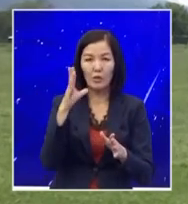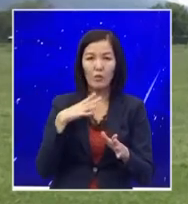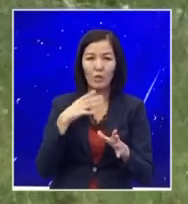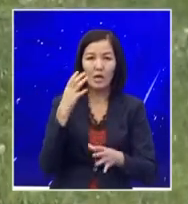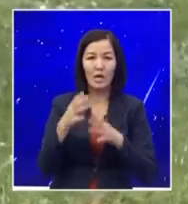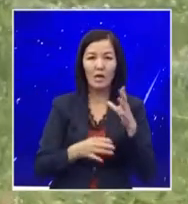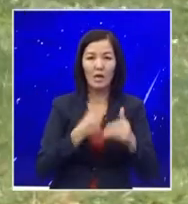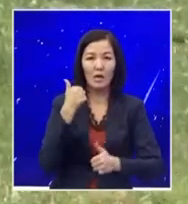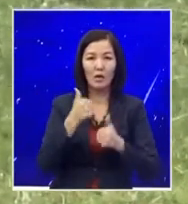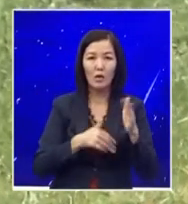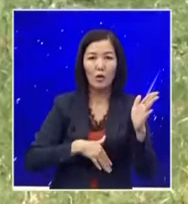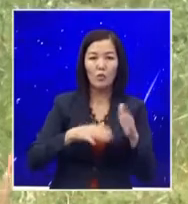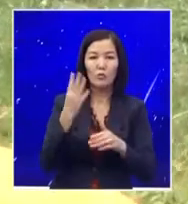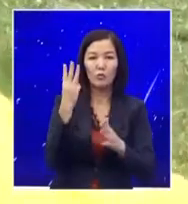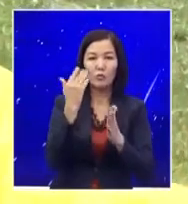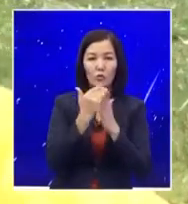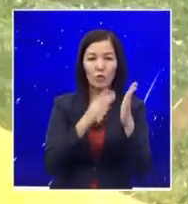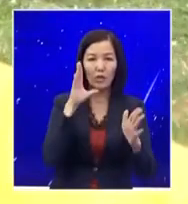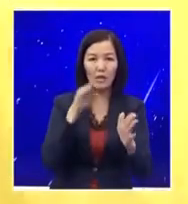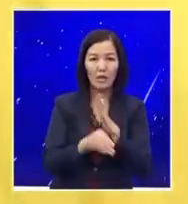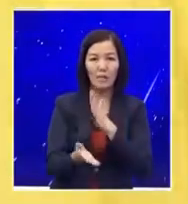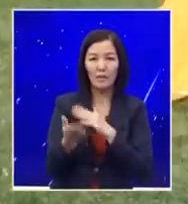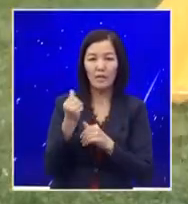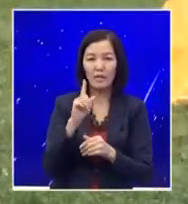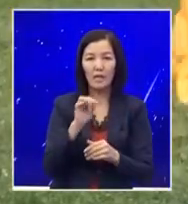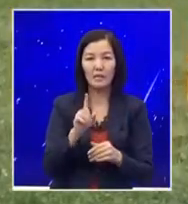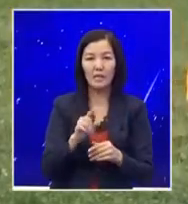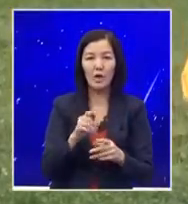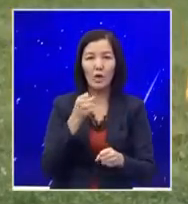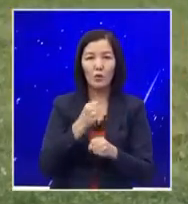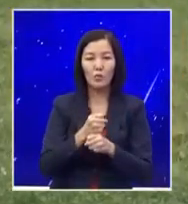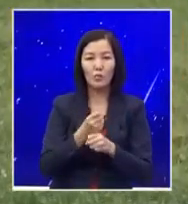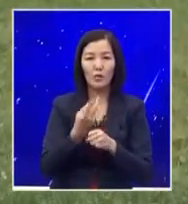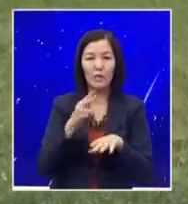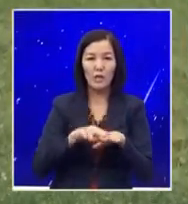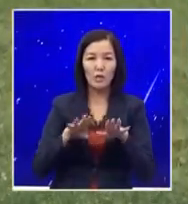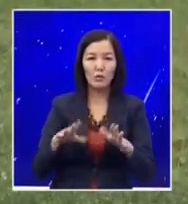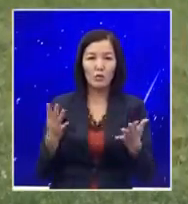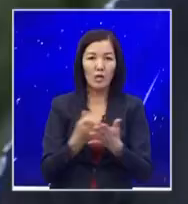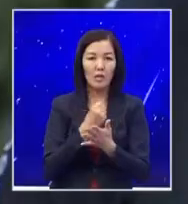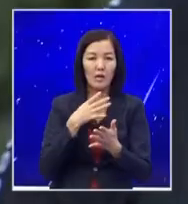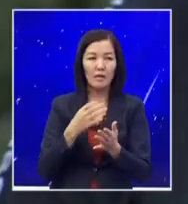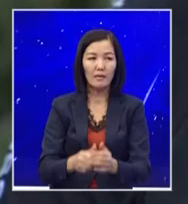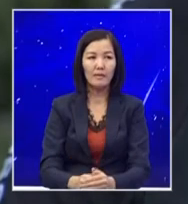командалық есепте үздік үштіктен көрінді. Былтыр Азия Кубогінде күміс жүлдегер атанды.